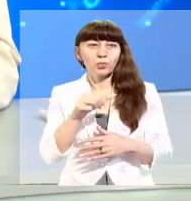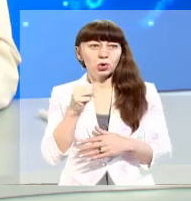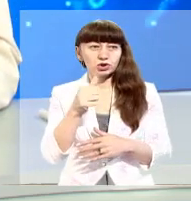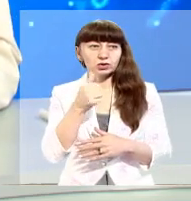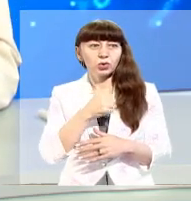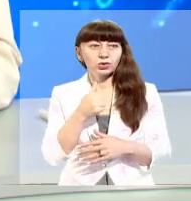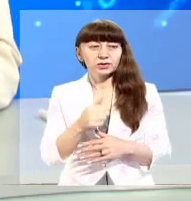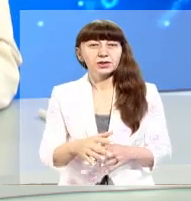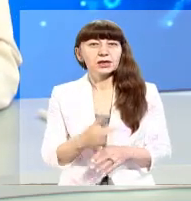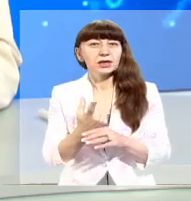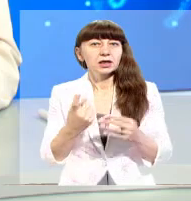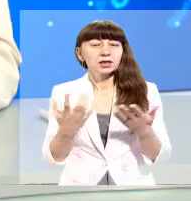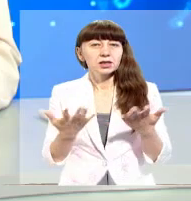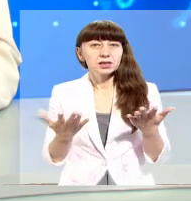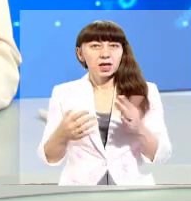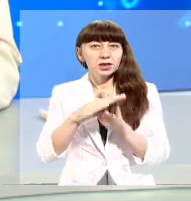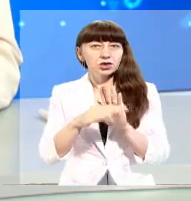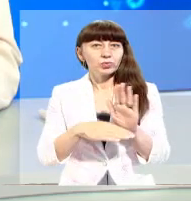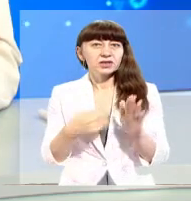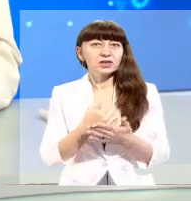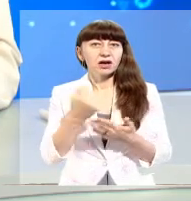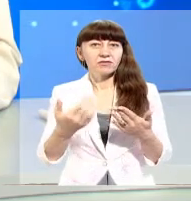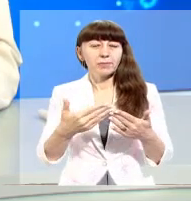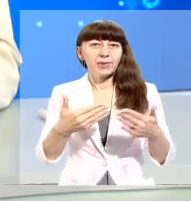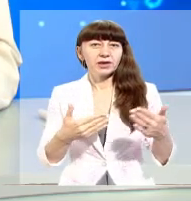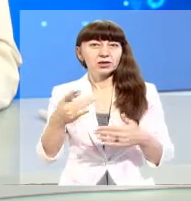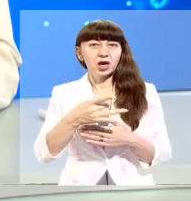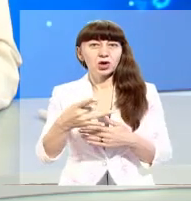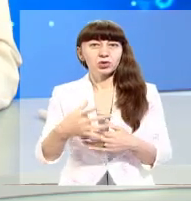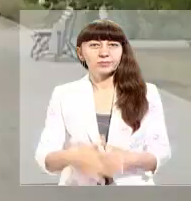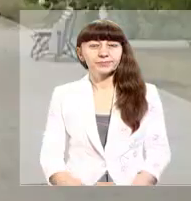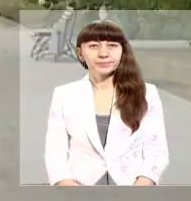прошлым годом. Какие задачи поставлены перед районом, узнаем в следующем материале.